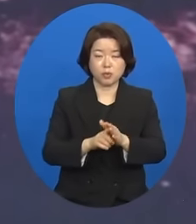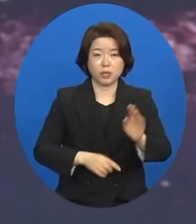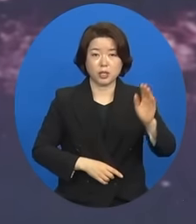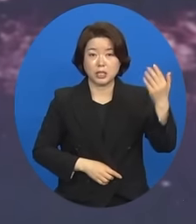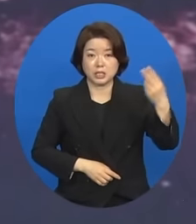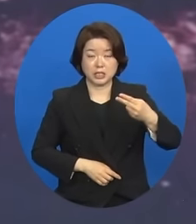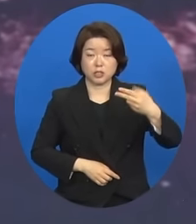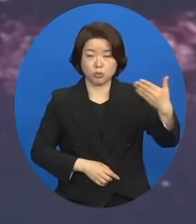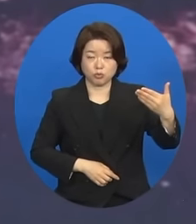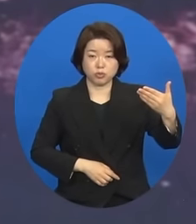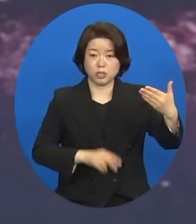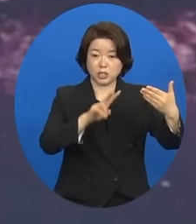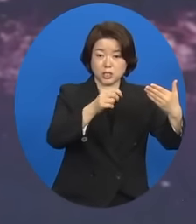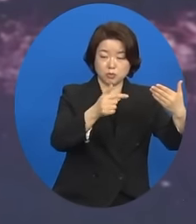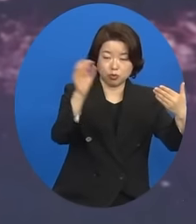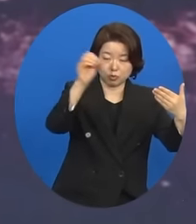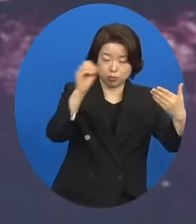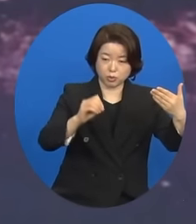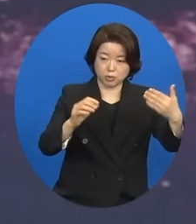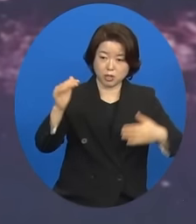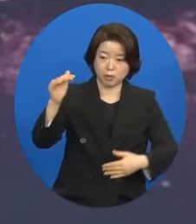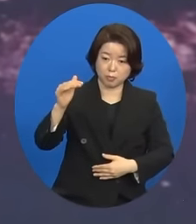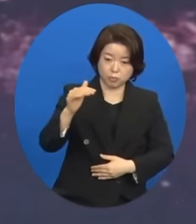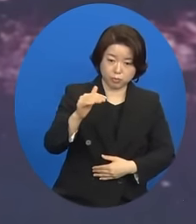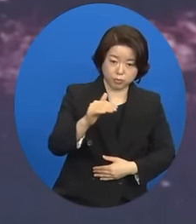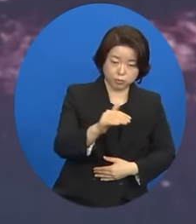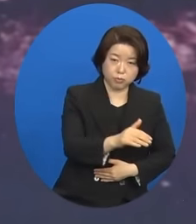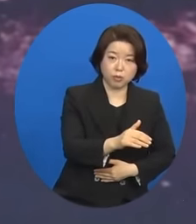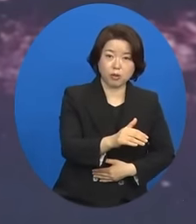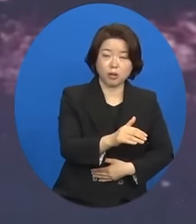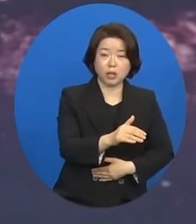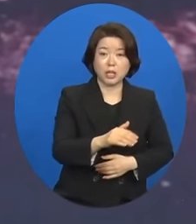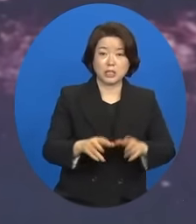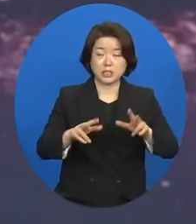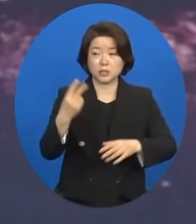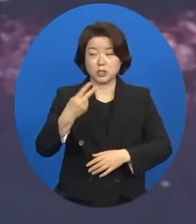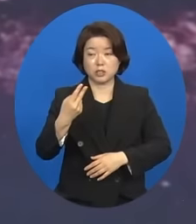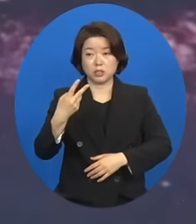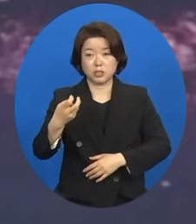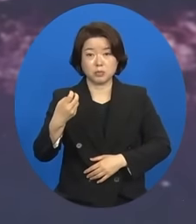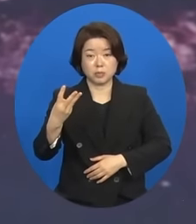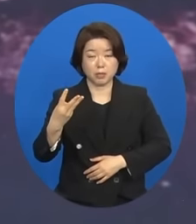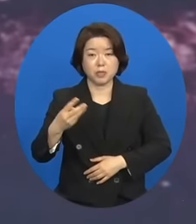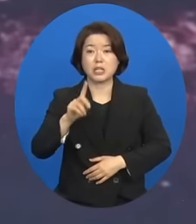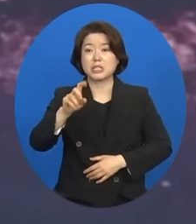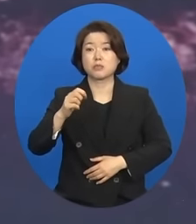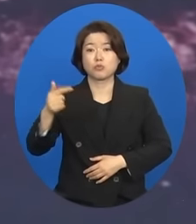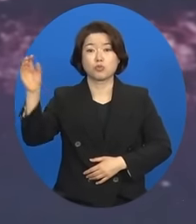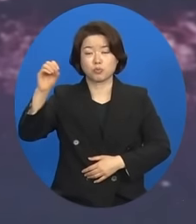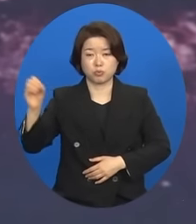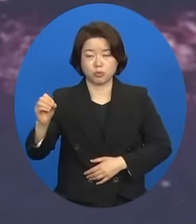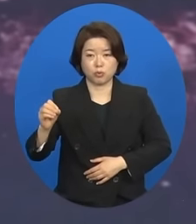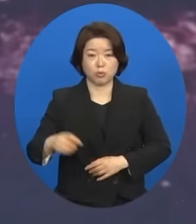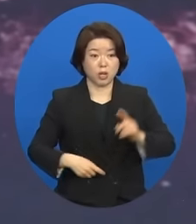26% 점점 추락해서 2023년에는 16.5% 아지 떨어졌거든요 거의 10% 줄었습니다 하나